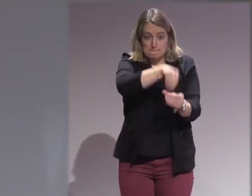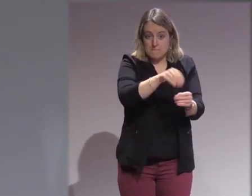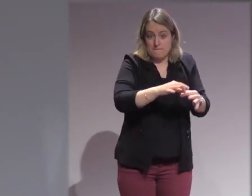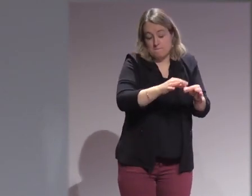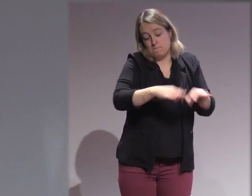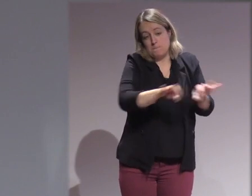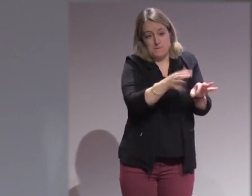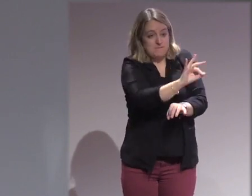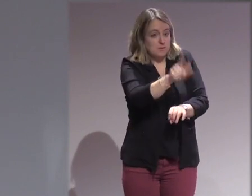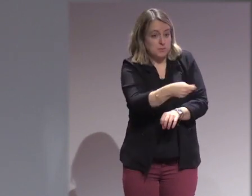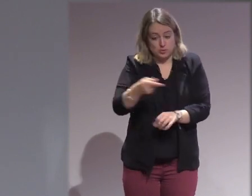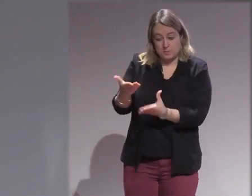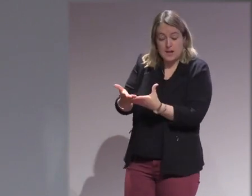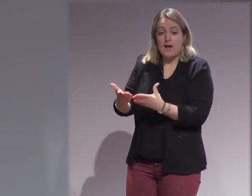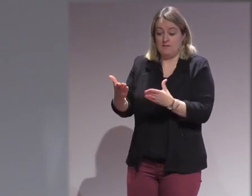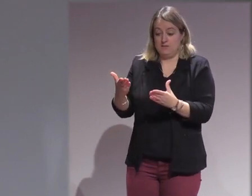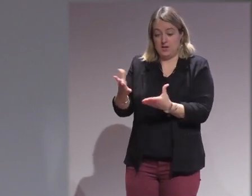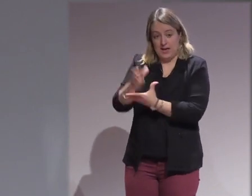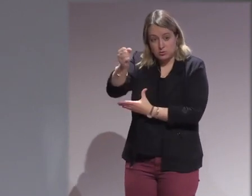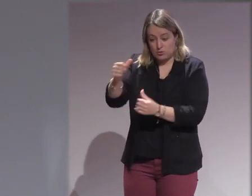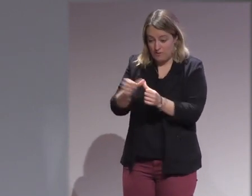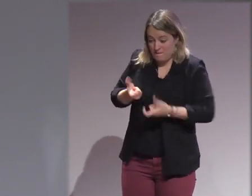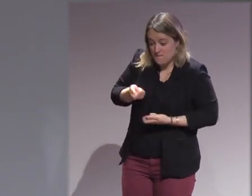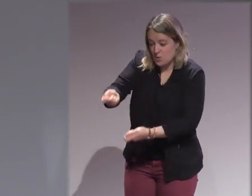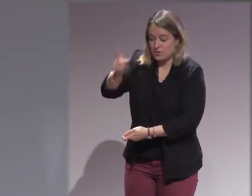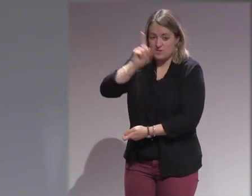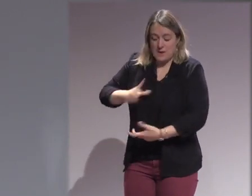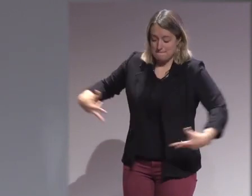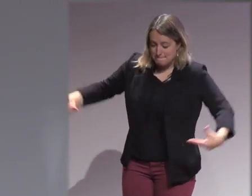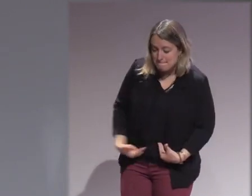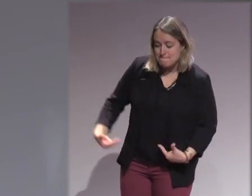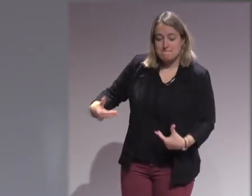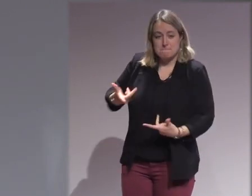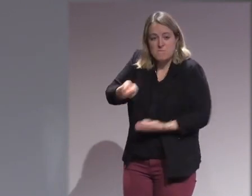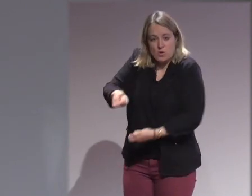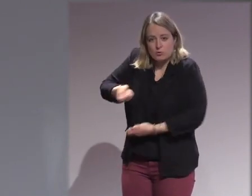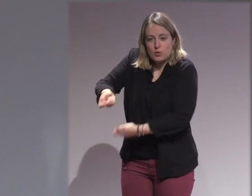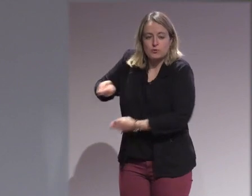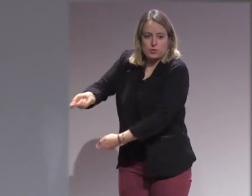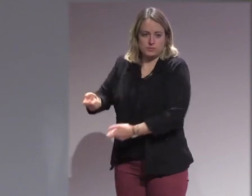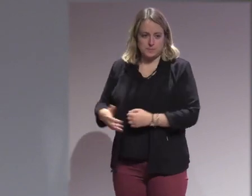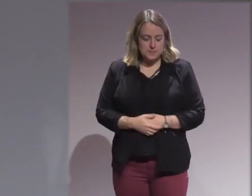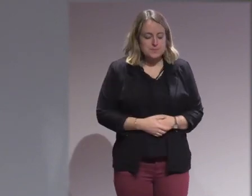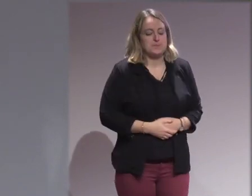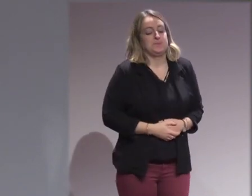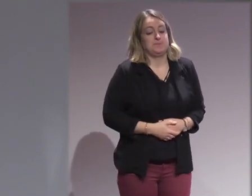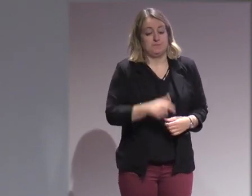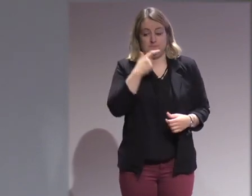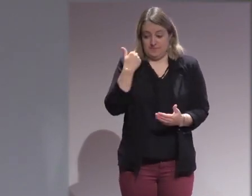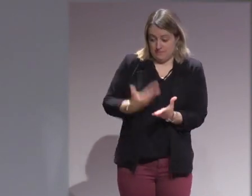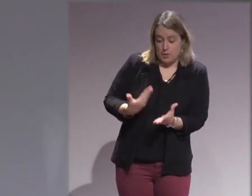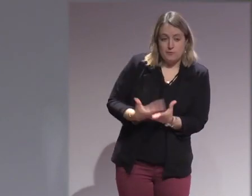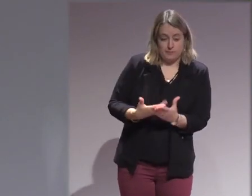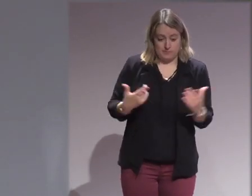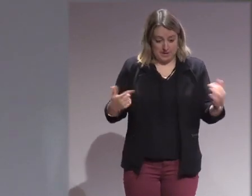époque-là, l'État français stérilise de force des femmes dans des programmes de stérilisation forcée. Ce qui veut dire que dans